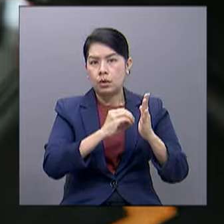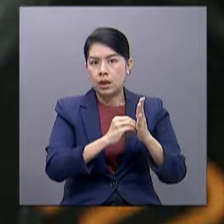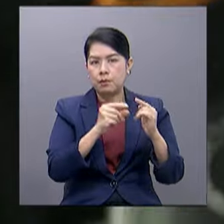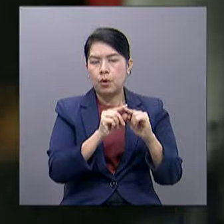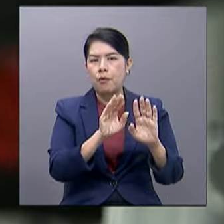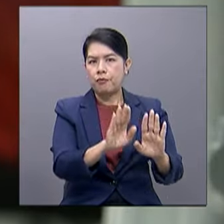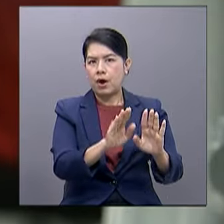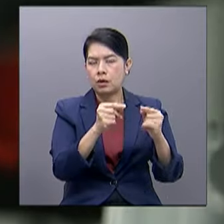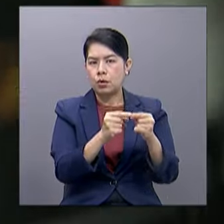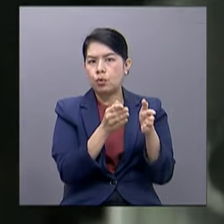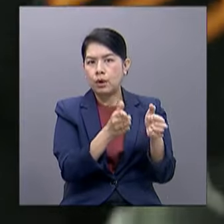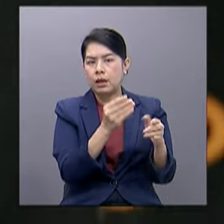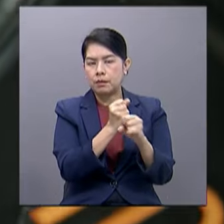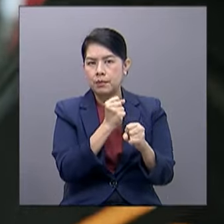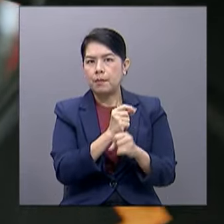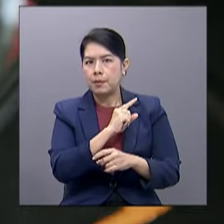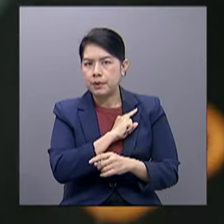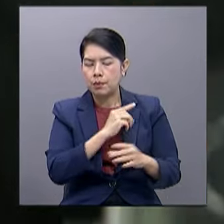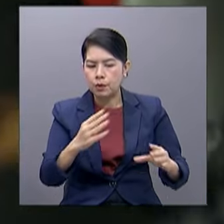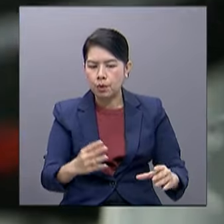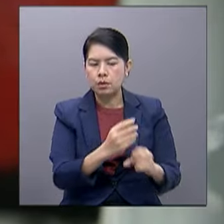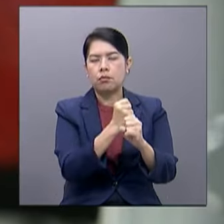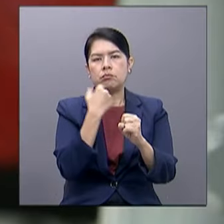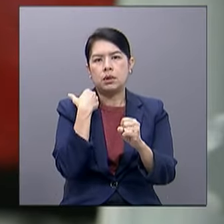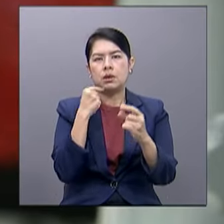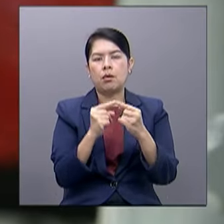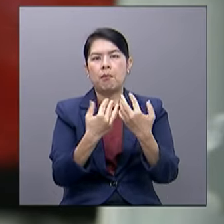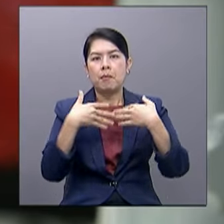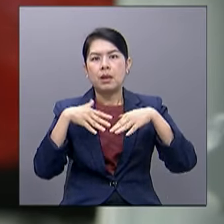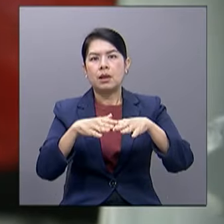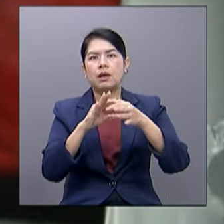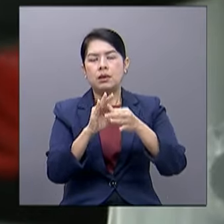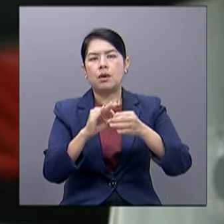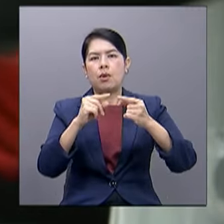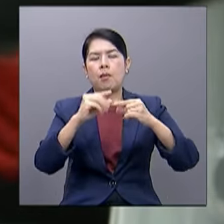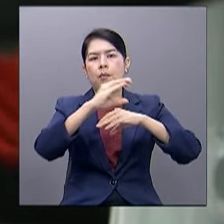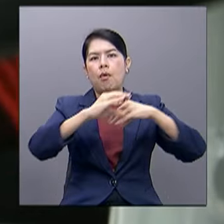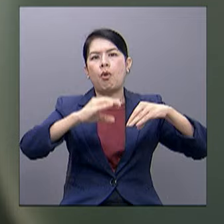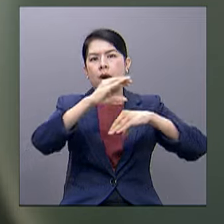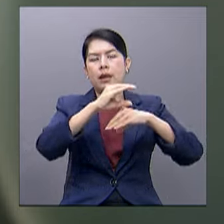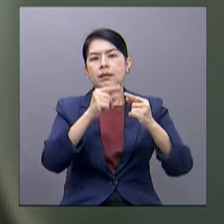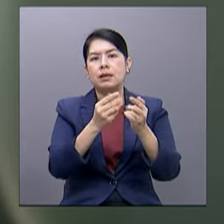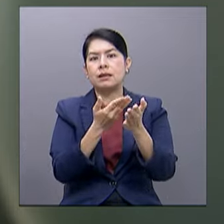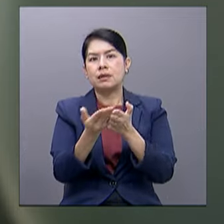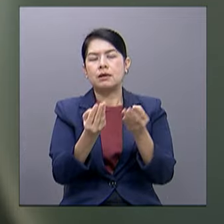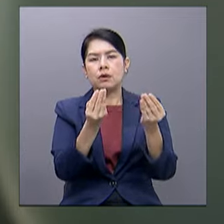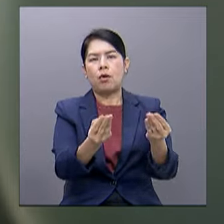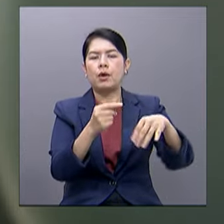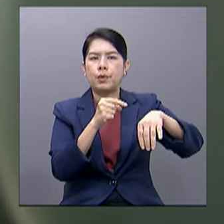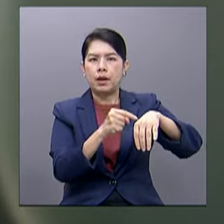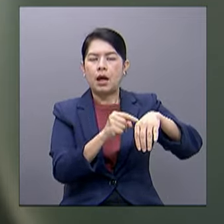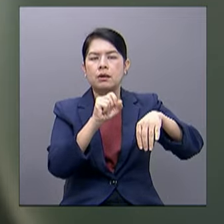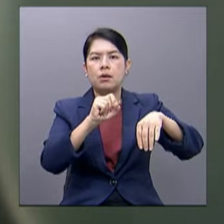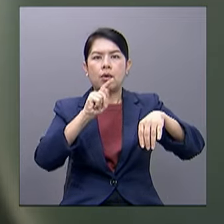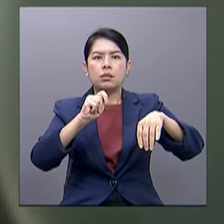มูลก็จะส่งให้สำนักงานปปชตรวจสอบเพร้อมีการประสานข้อมูลโครงการจัดซื้อส่งต่อไปให้หน่วยงานกลางทั้งสตงและ